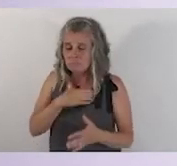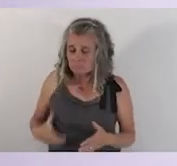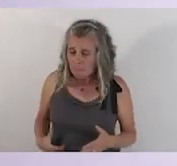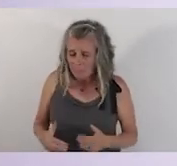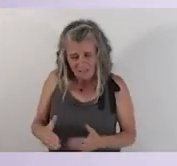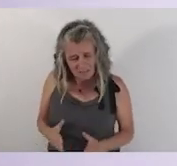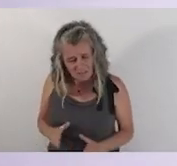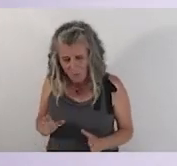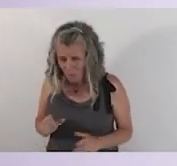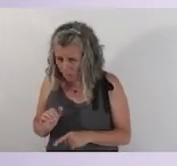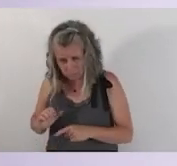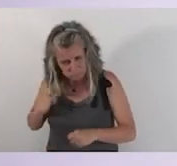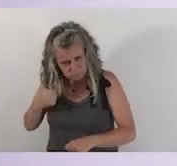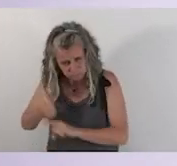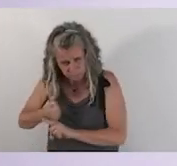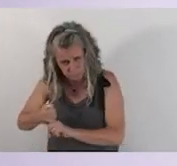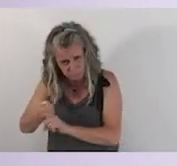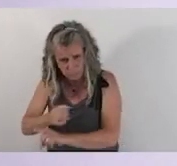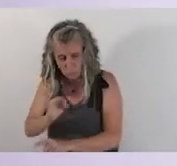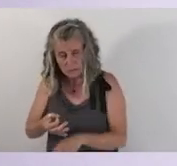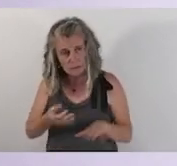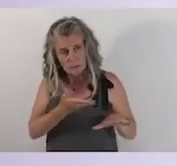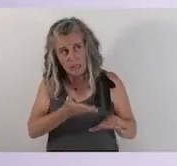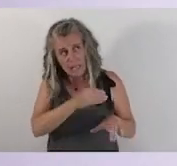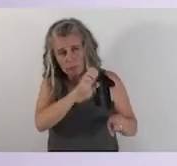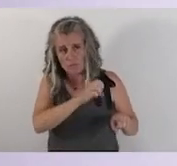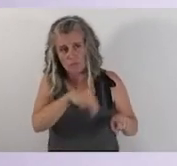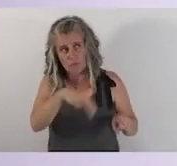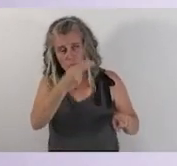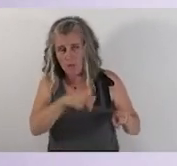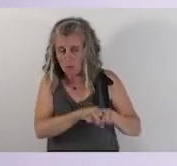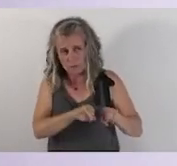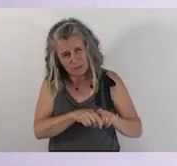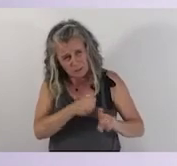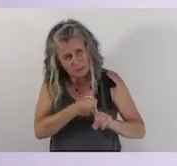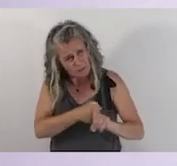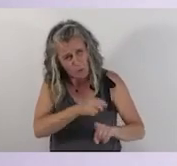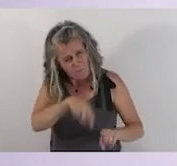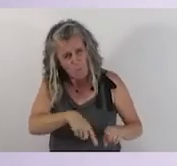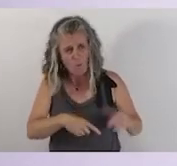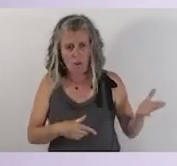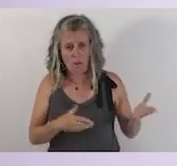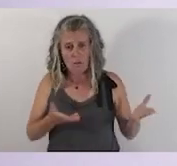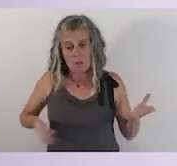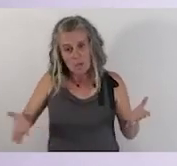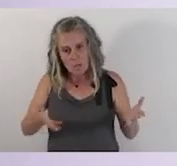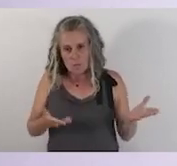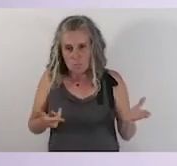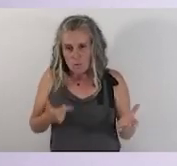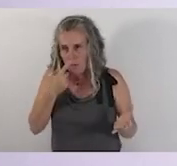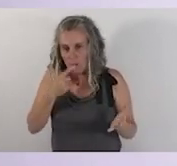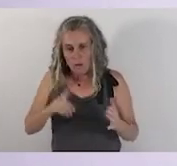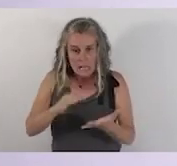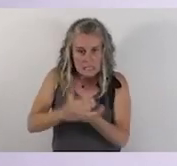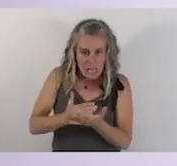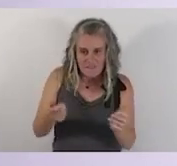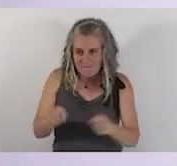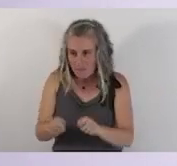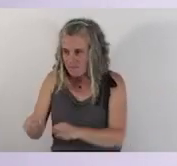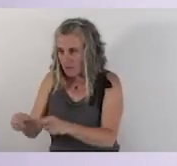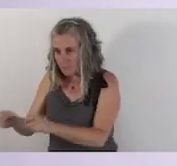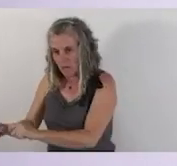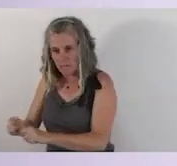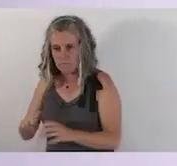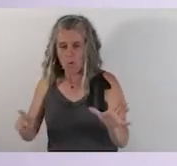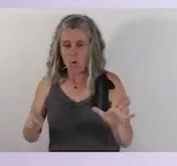nationale doit le faire davantage et stopper cette politique nationale de fermeture de classe au profit, au contraire, d'une logique de recrutement et d'abaissement du nombre